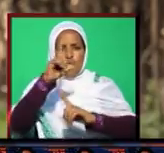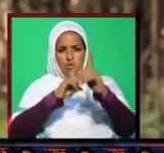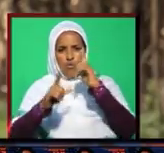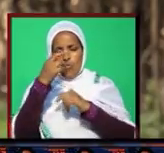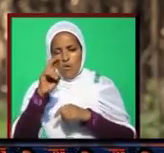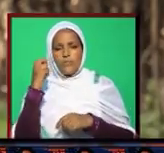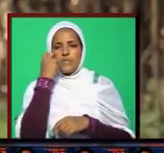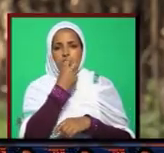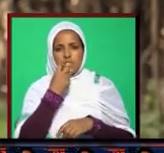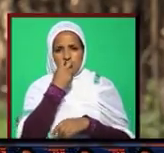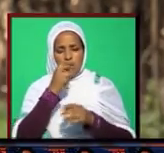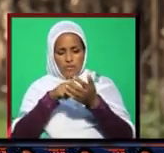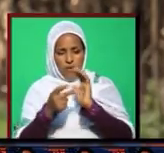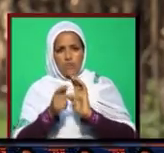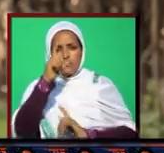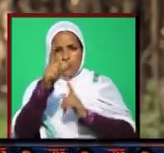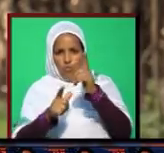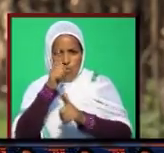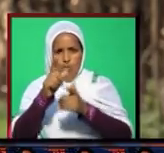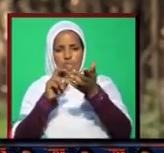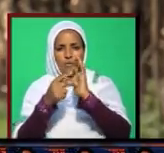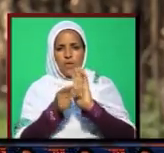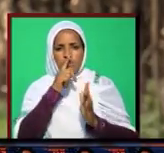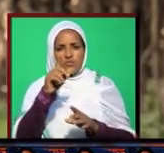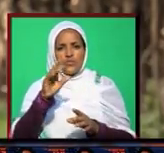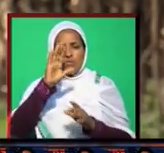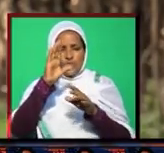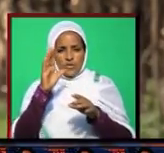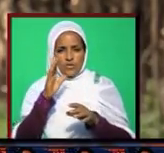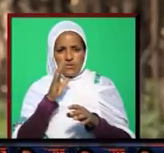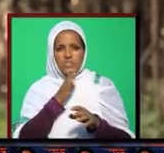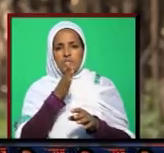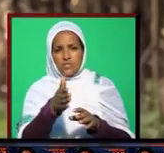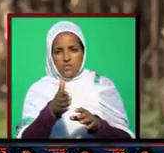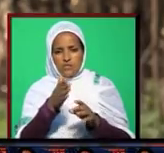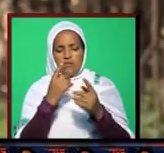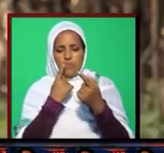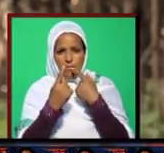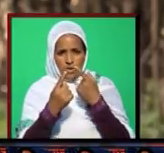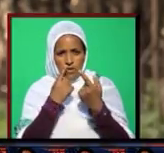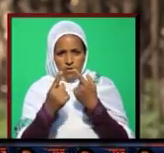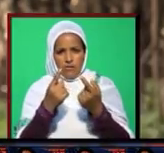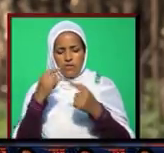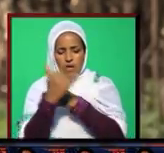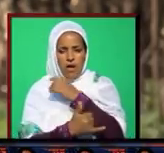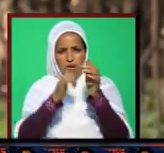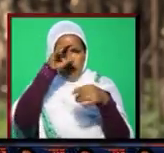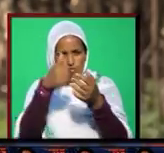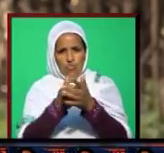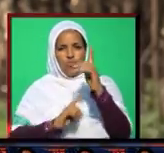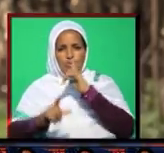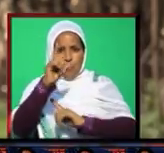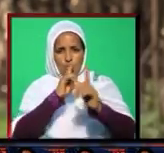ቋንቋ ወይም ልሳን ስለሆነ ልሳን ማለት ቋንቋ ማለት ነው። በግዕዙ በነገረ በሐውርት የአገሮች